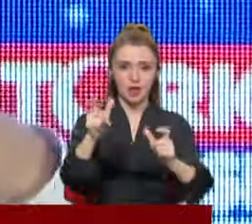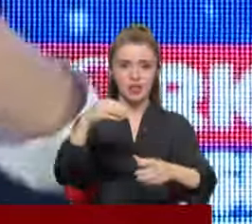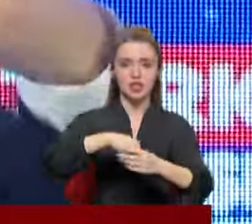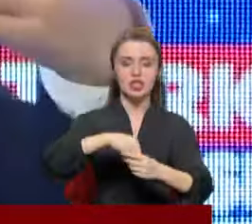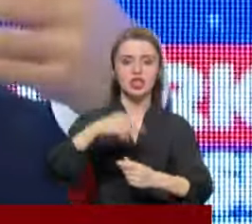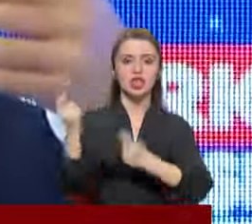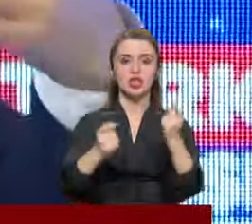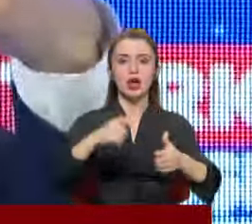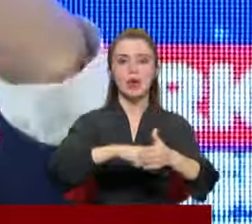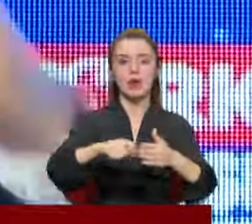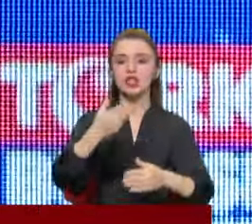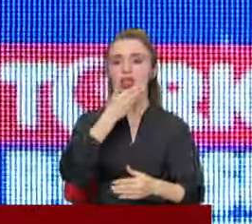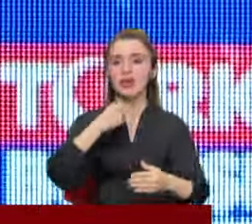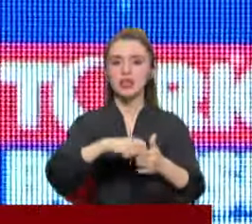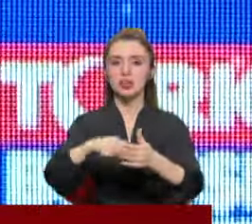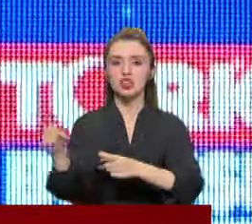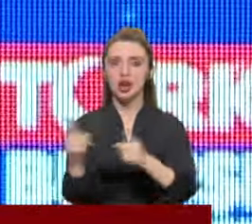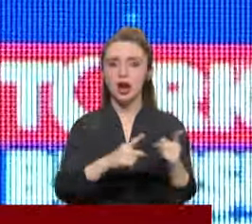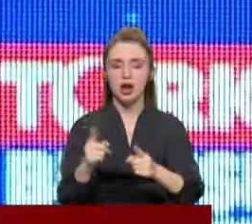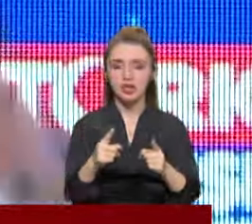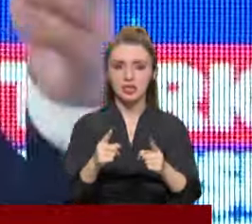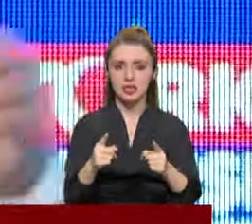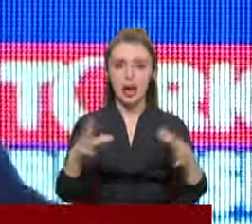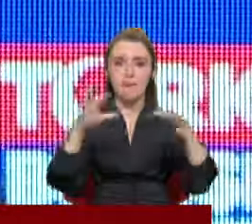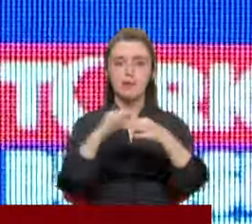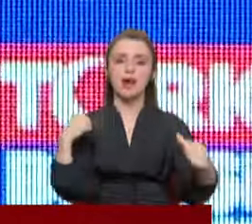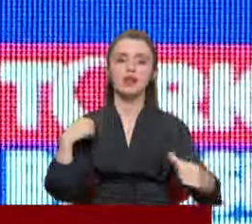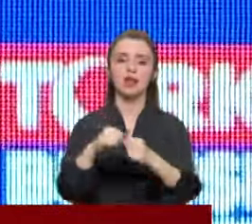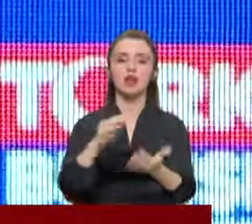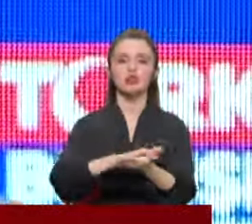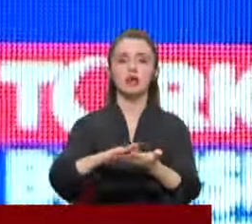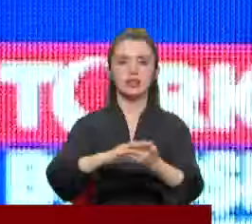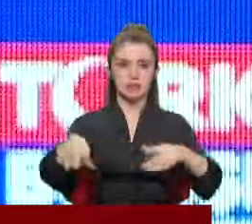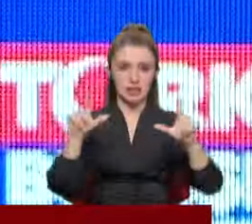görev aylığıyla emekli aylığı arasında koparılmış olan bağ yeniden tesis edilmeli.